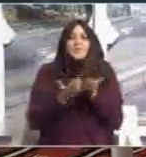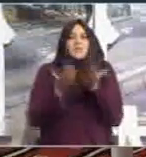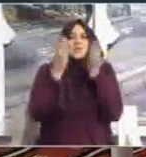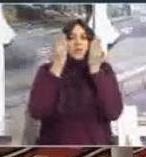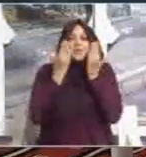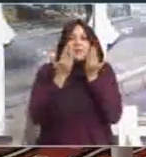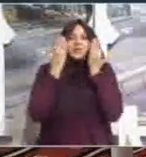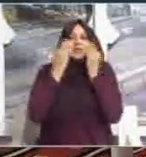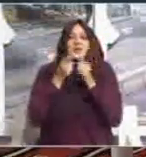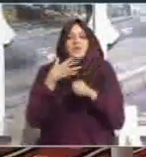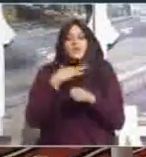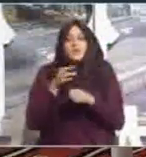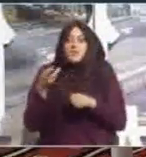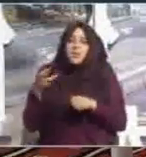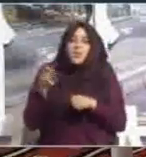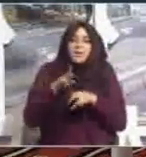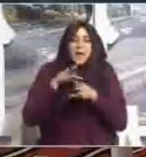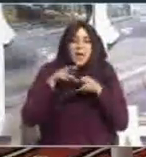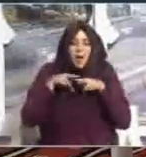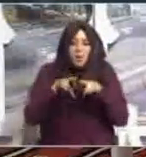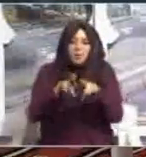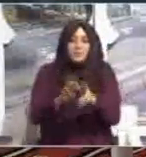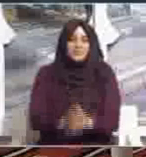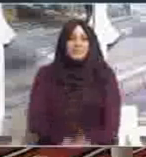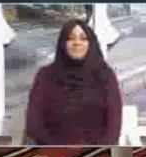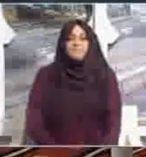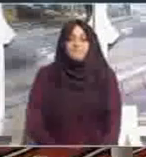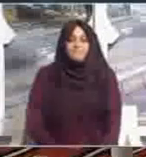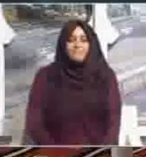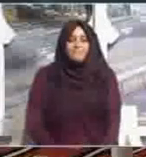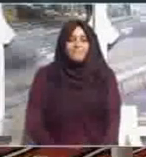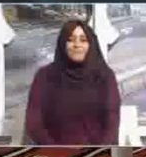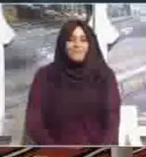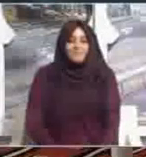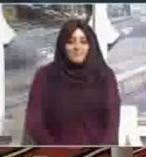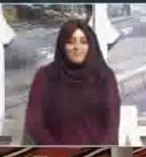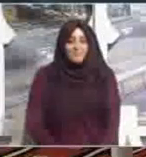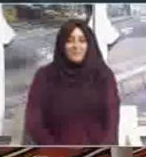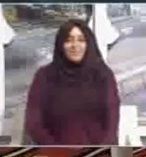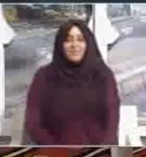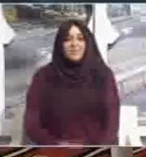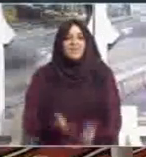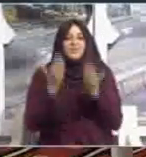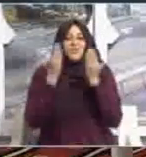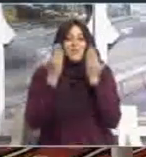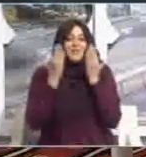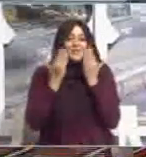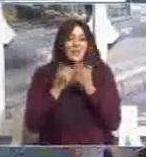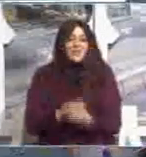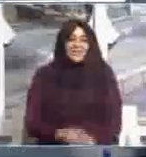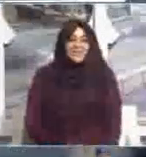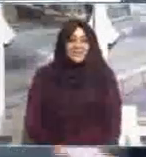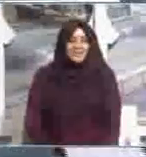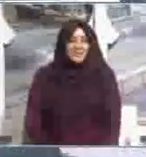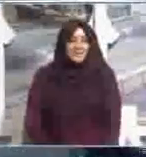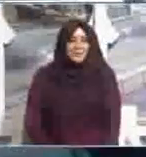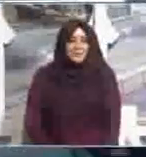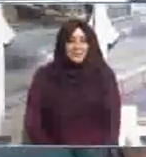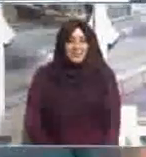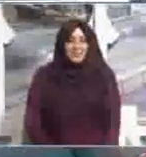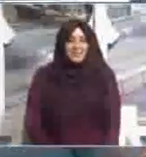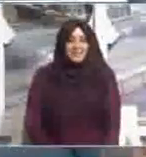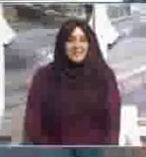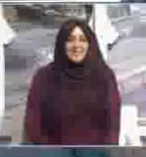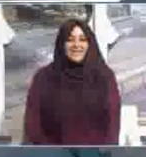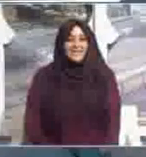له الطريق قدامنا يفيد فيه الاول. يا ربي يهديه يا ربي يهديه. ان شاء الله وديروا له دعاء ان شاء الله. يا ربي يصلحوا. والله